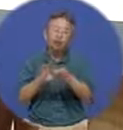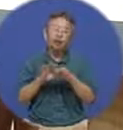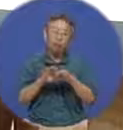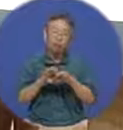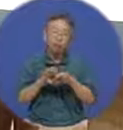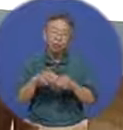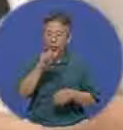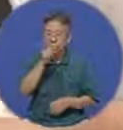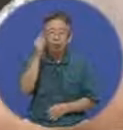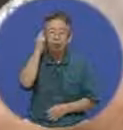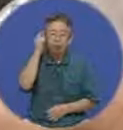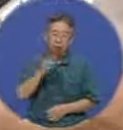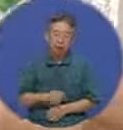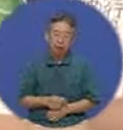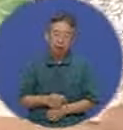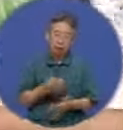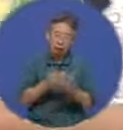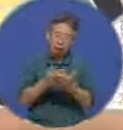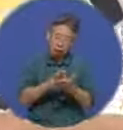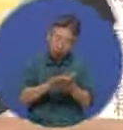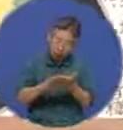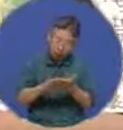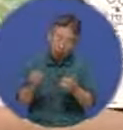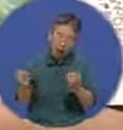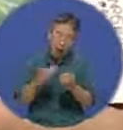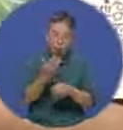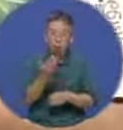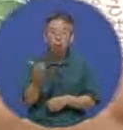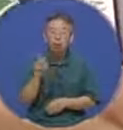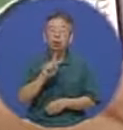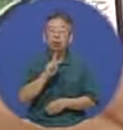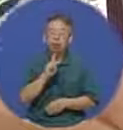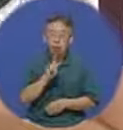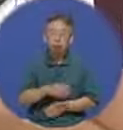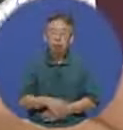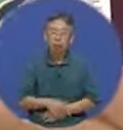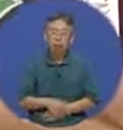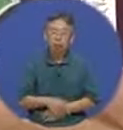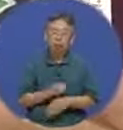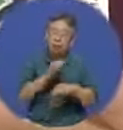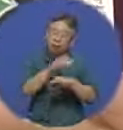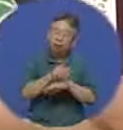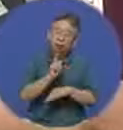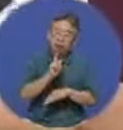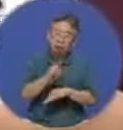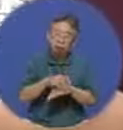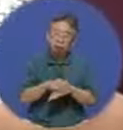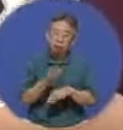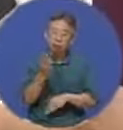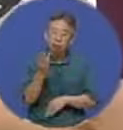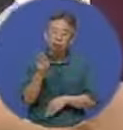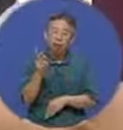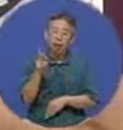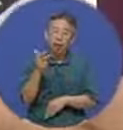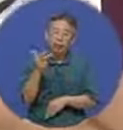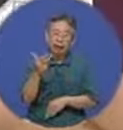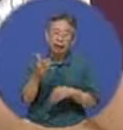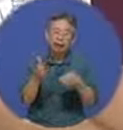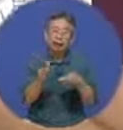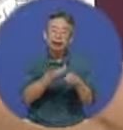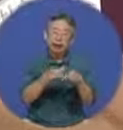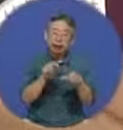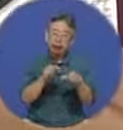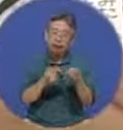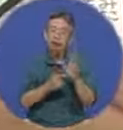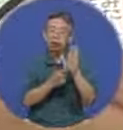ました。 このイラストご覧ください。 はい、 浜坊 素敵ですね。 ですよね。 那智勝浦といえばやはり、ゆかし型、はいね、有